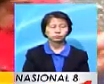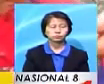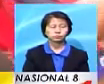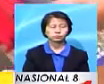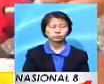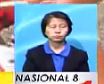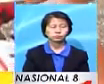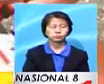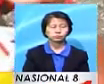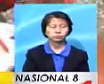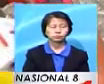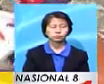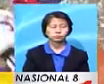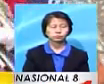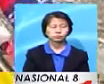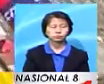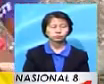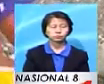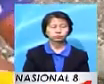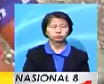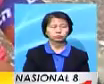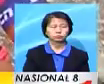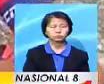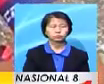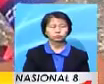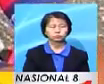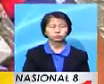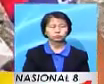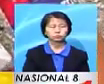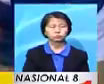با کمک هم تیمی هم تونستم این مرحله را اول بشم.